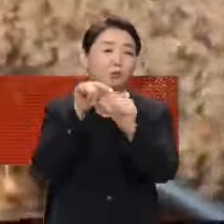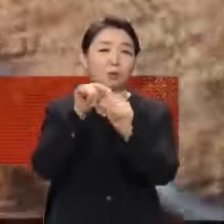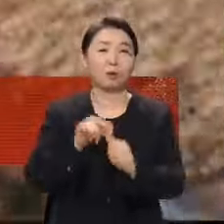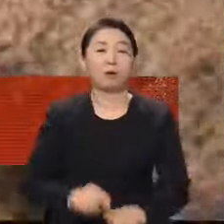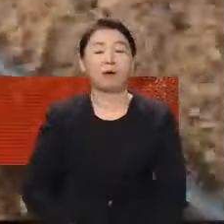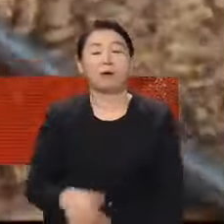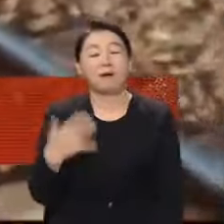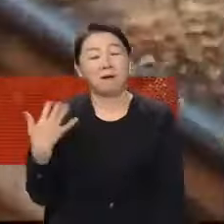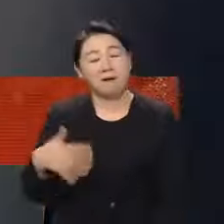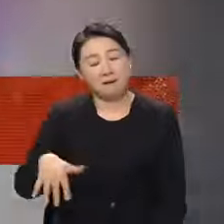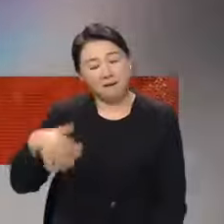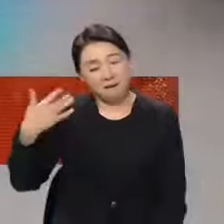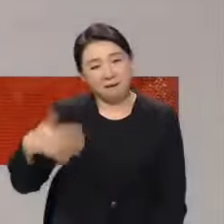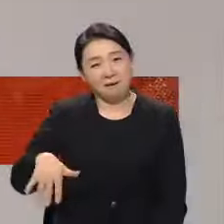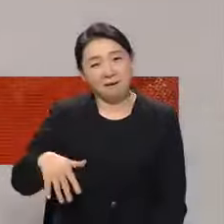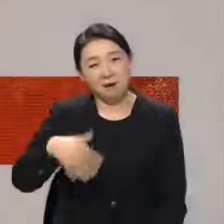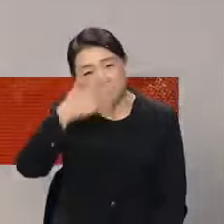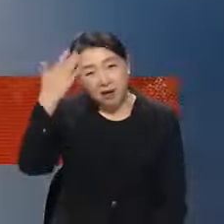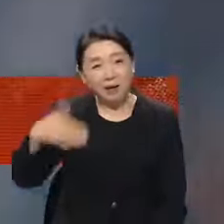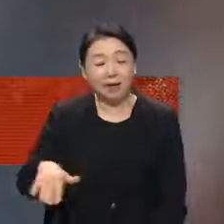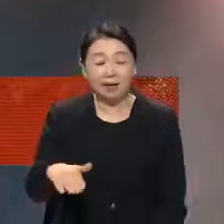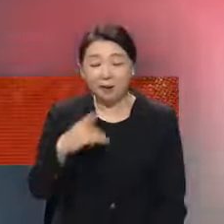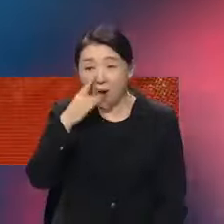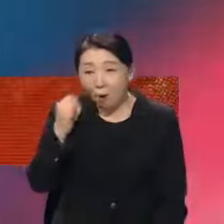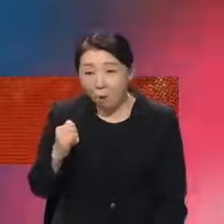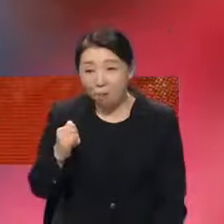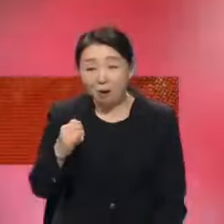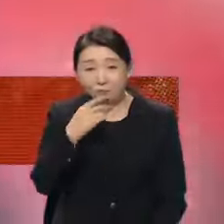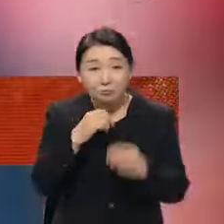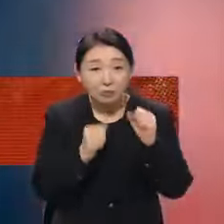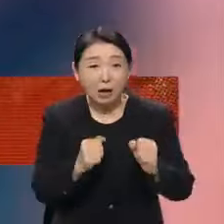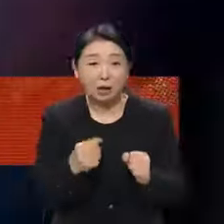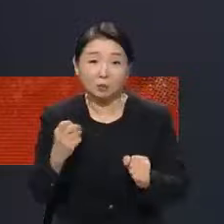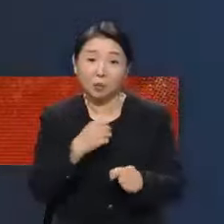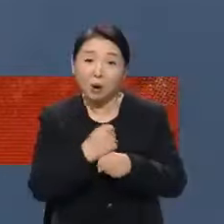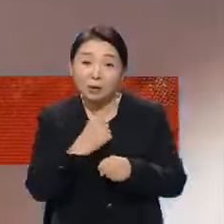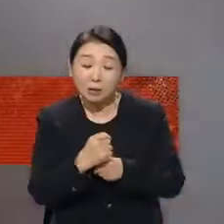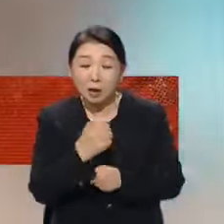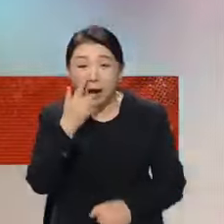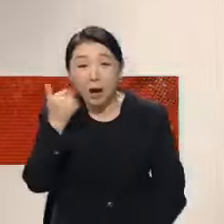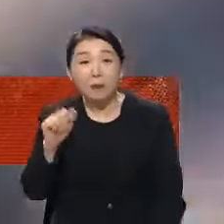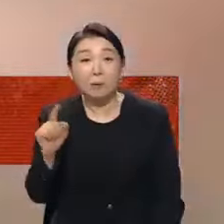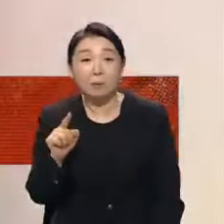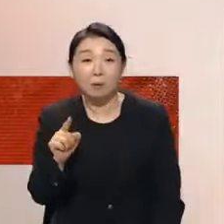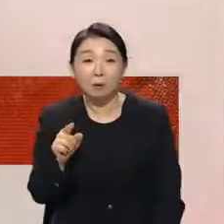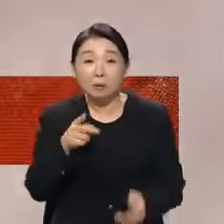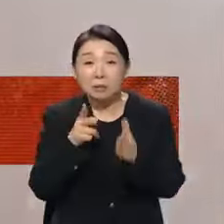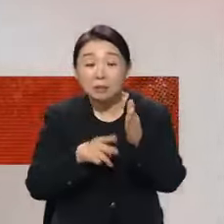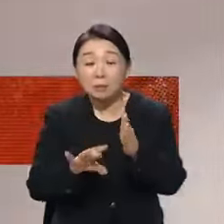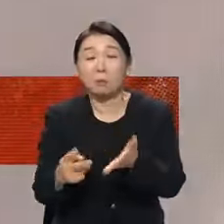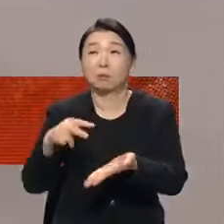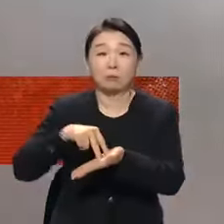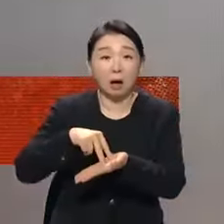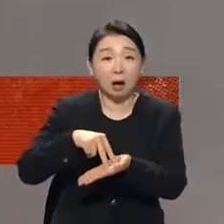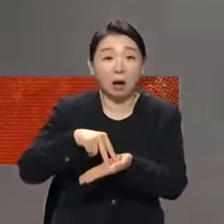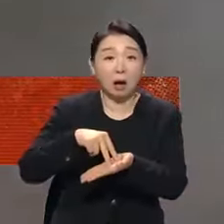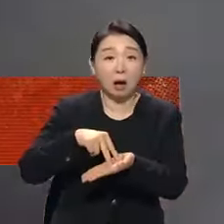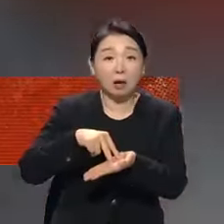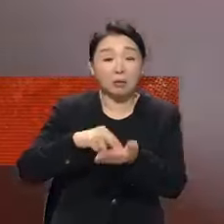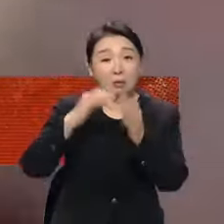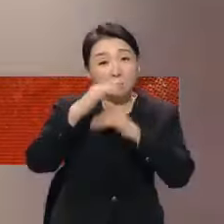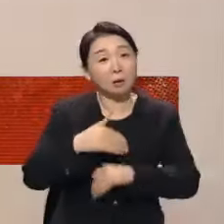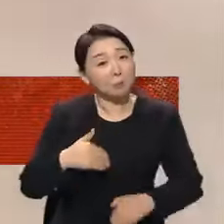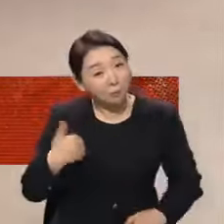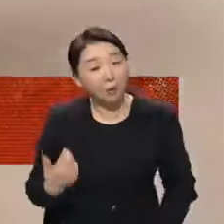와. 다 아이 엄마도 무사했고요. 이 와중에 황당한 건 아이 아빠는 또 기차에 먼저 타서 이걸 몰랐다고